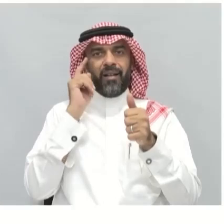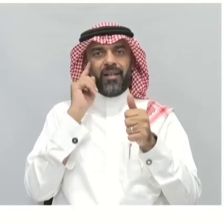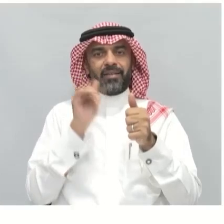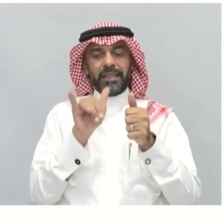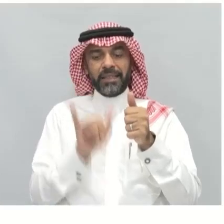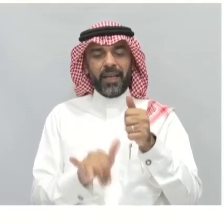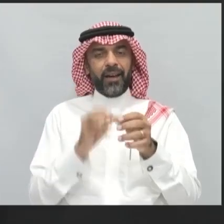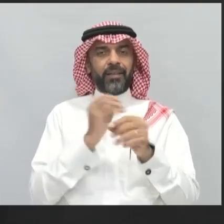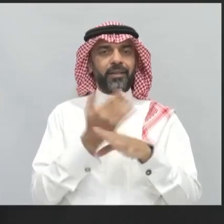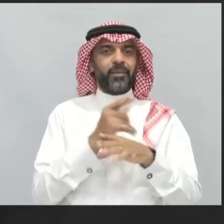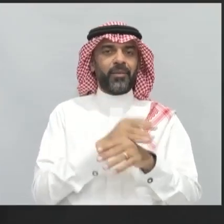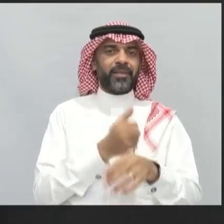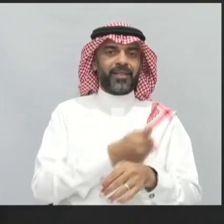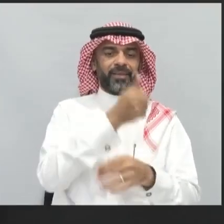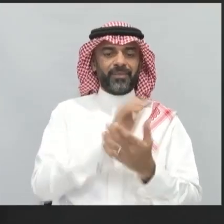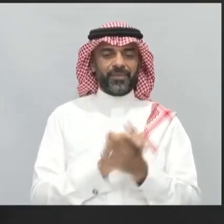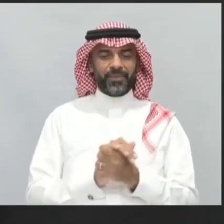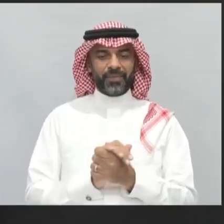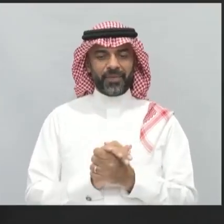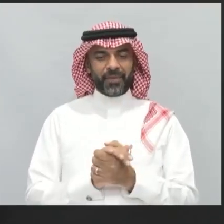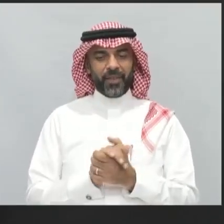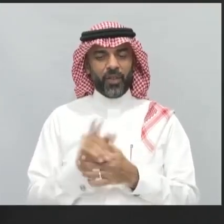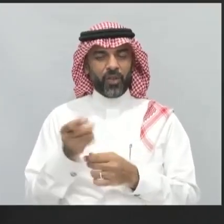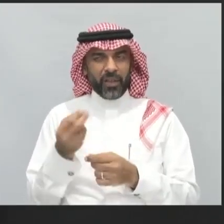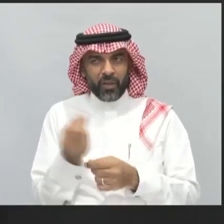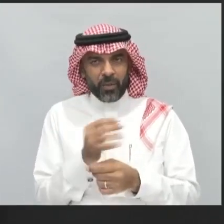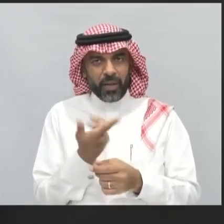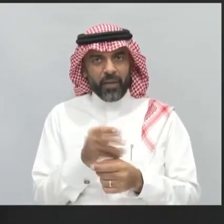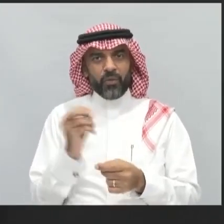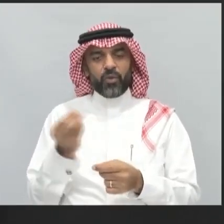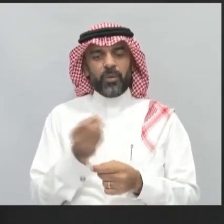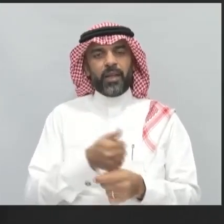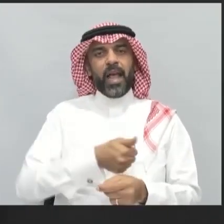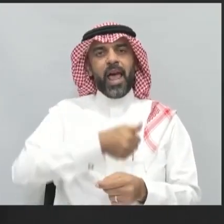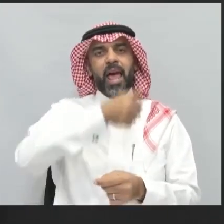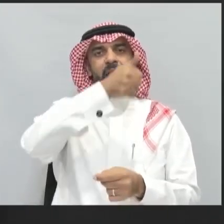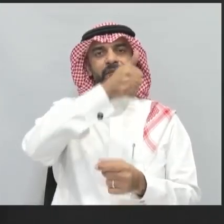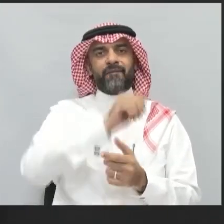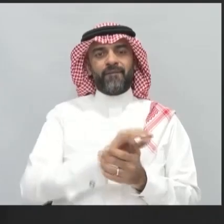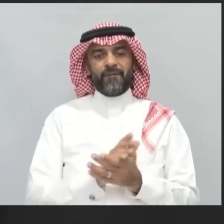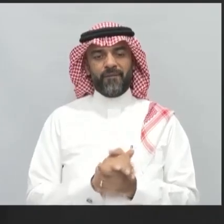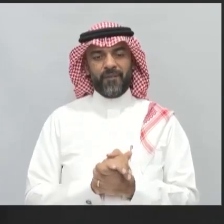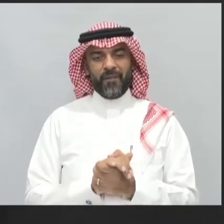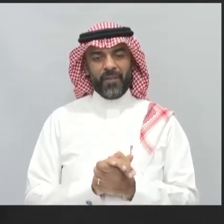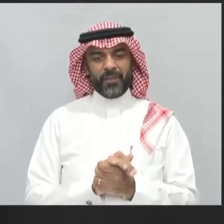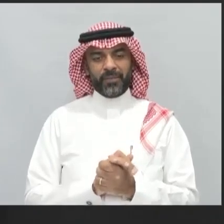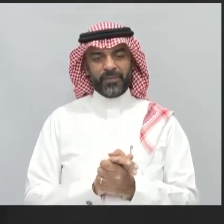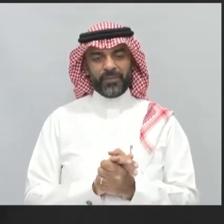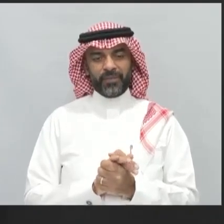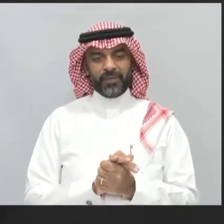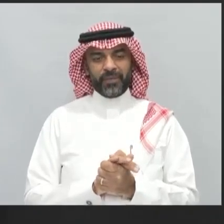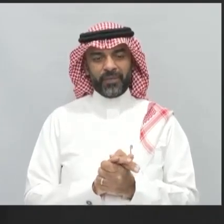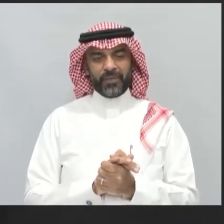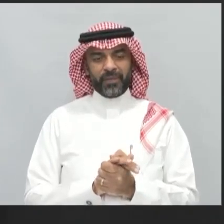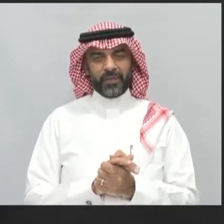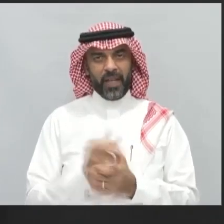الياء وعلى اي صوره كتبت الفه لينه الفعل حياء ستكتب او كتبت على صوره